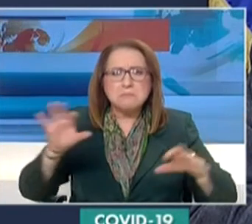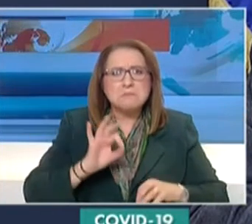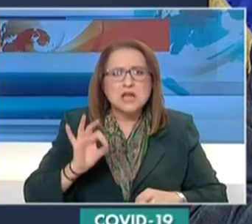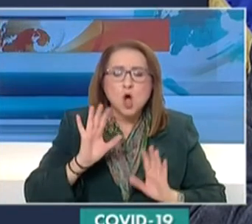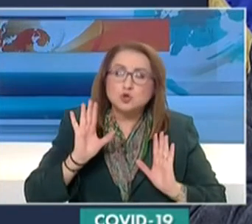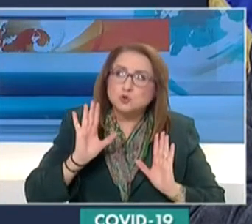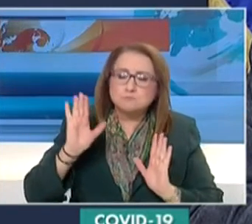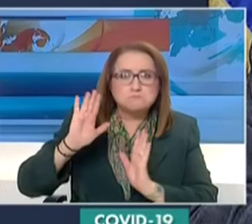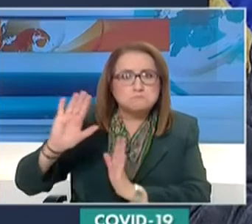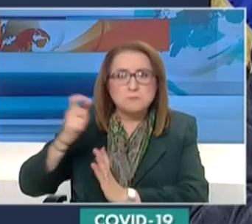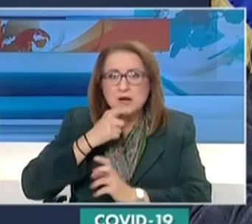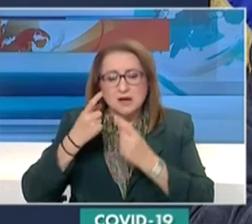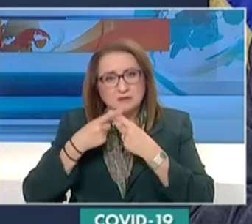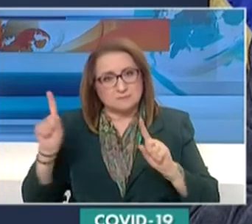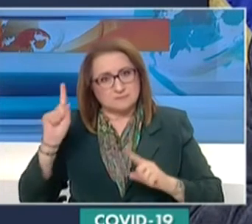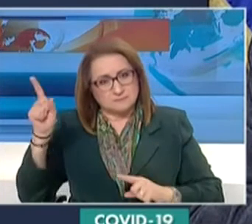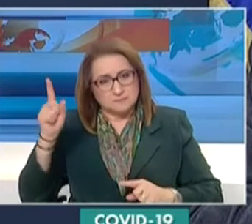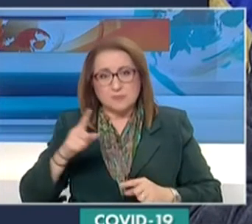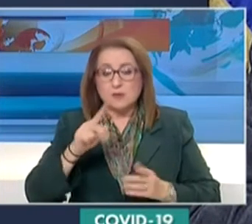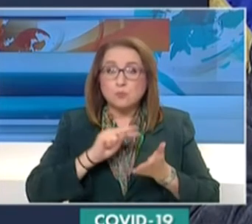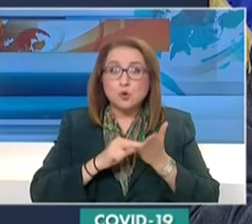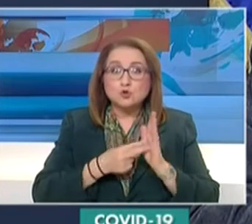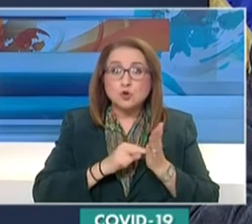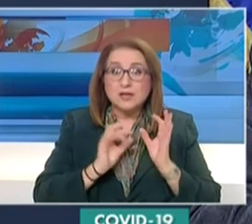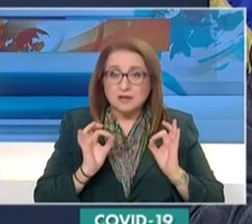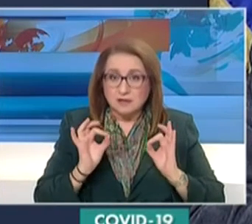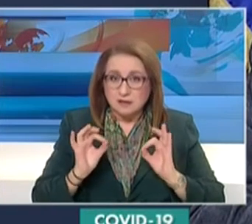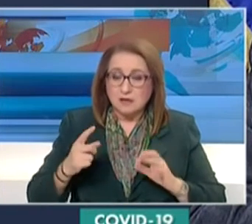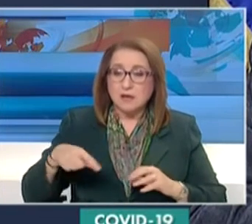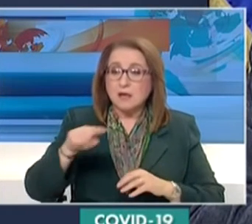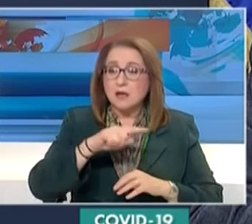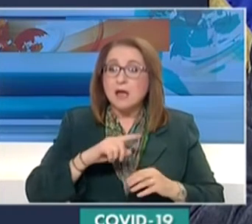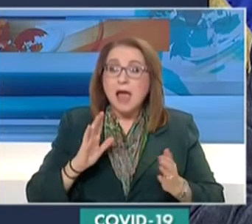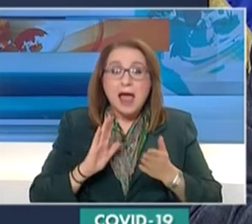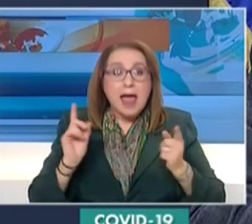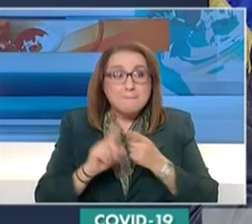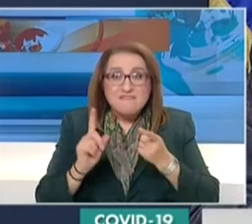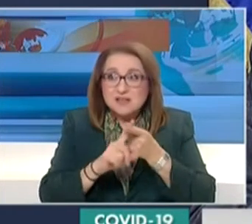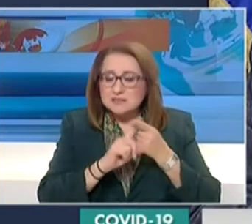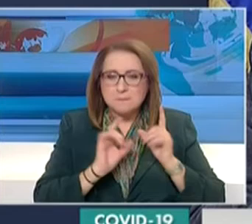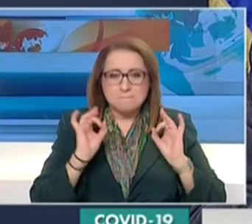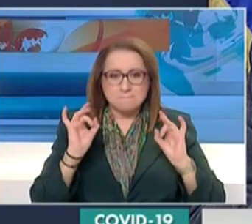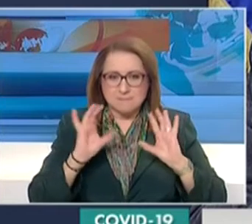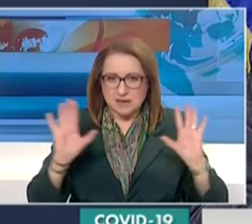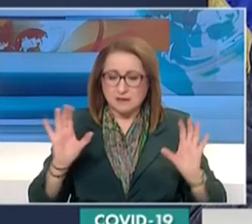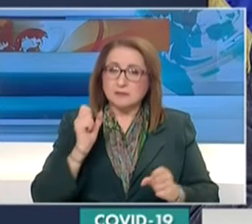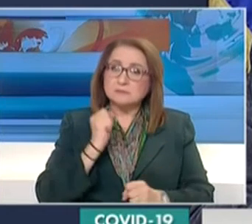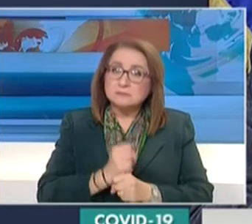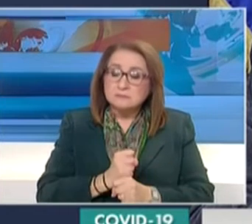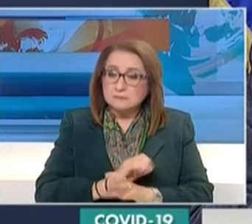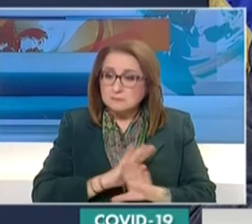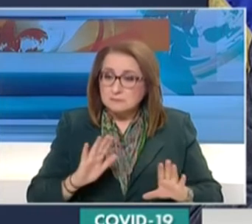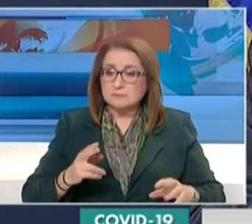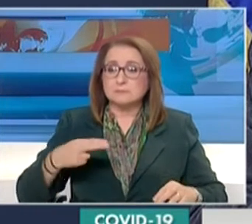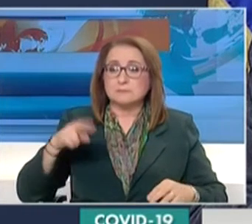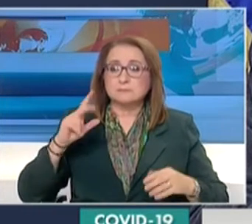σημασία της απομόνωσης κατοίκων, του περιορισμού των επαφών των νέων αυτών ανθρώπων, οι οποίοι